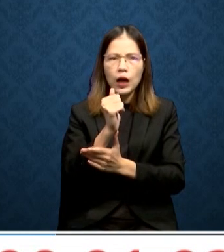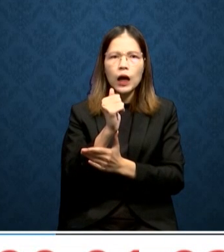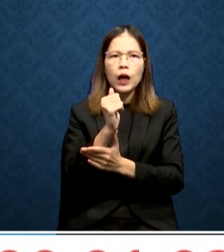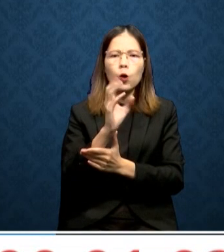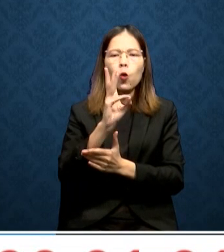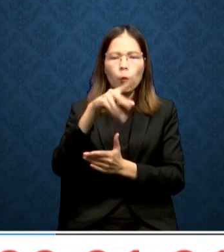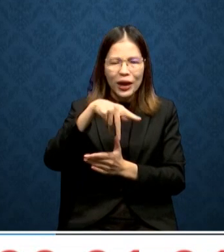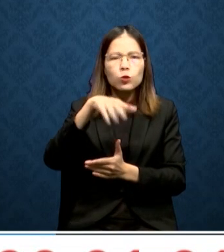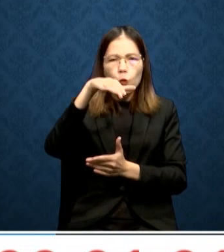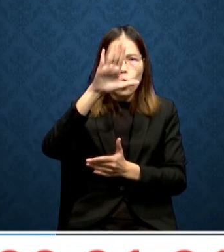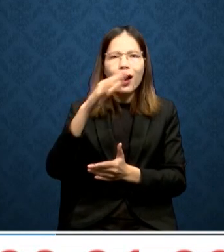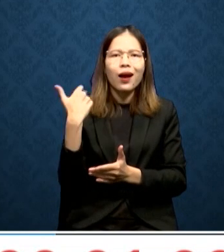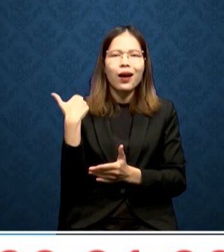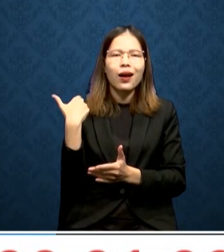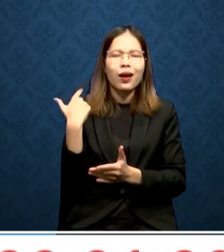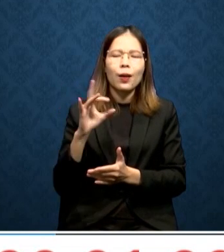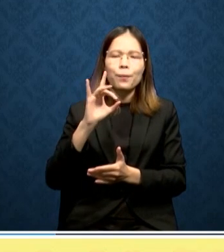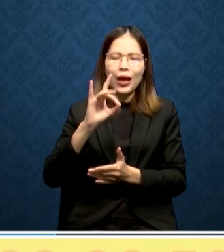6,737 หน่วยงานเท่านั้นคิดเป็นร้อยละ